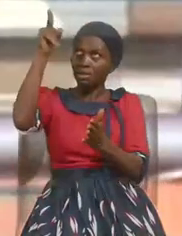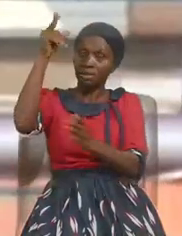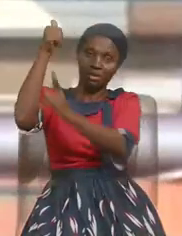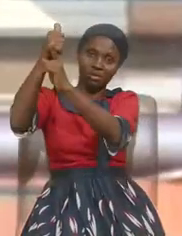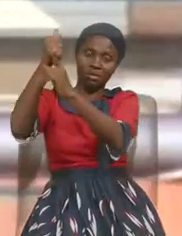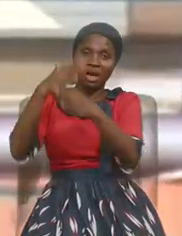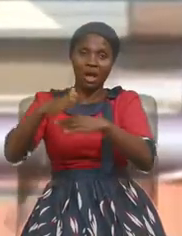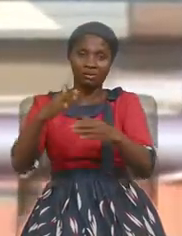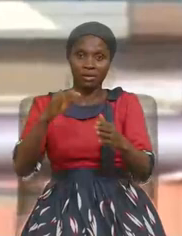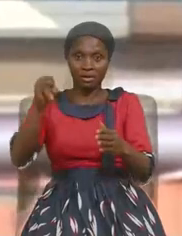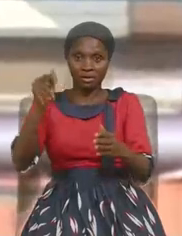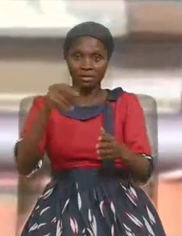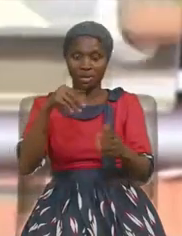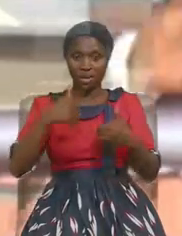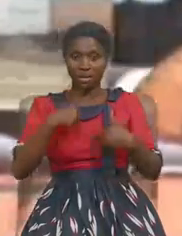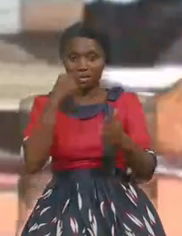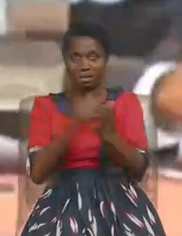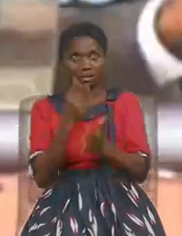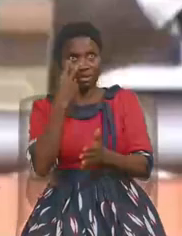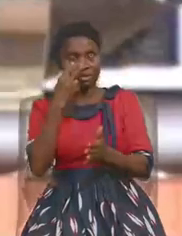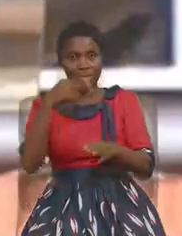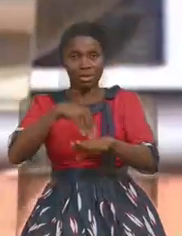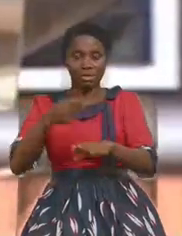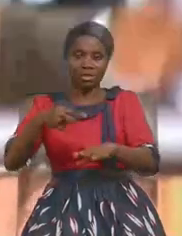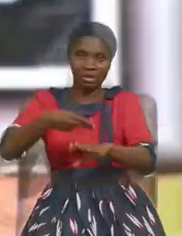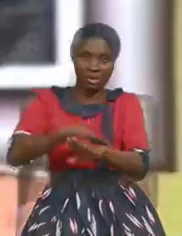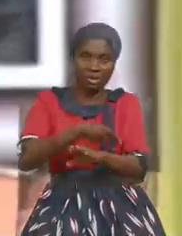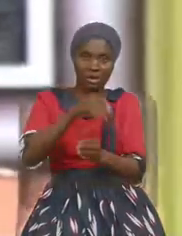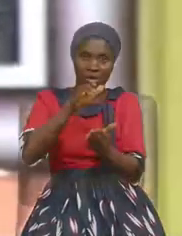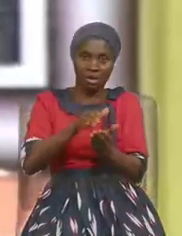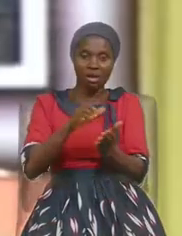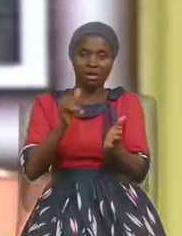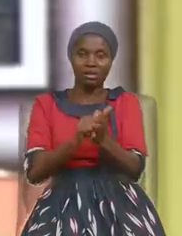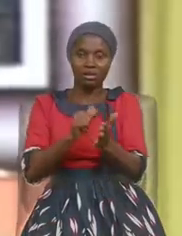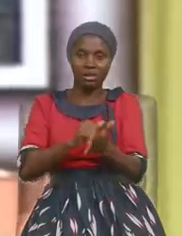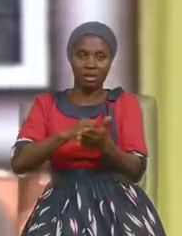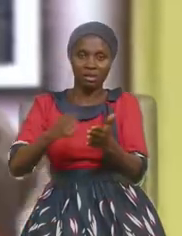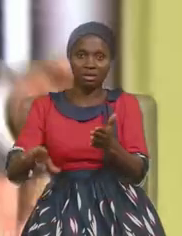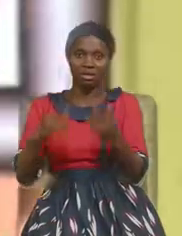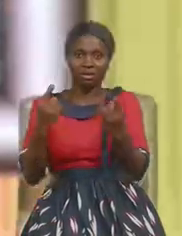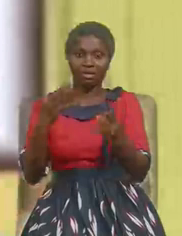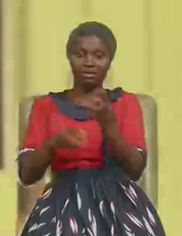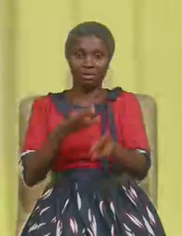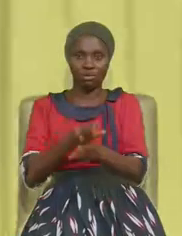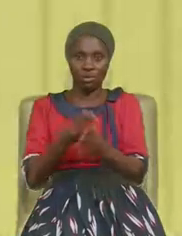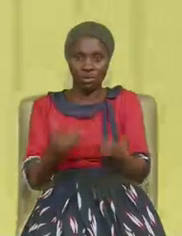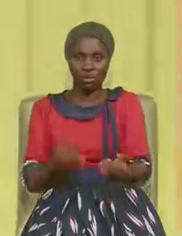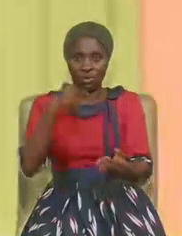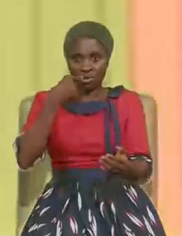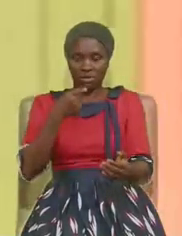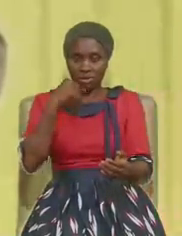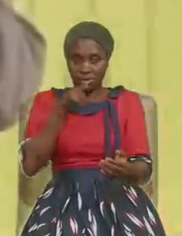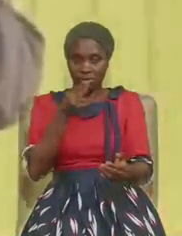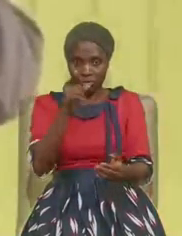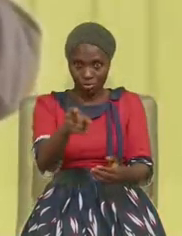voici l'agneau qui ôte les péchés du monde. Maintenant, il te dit que